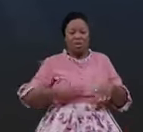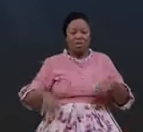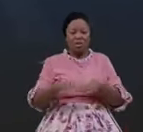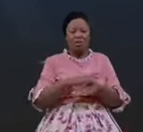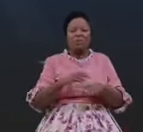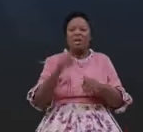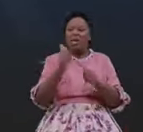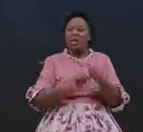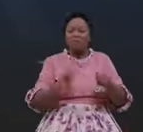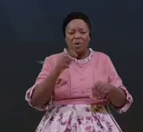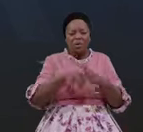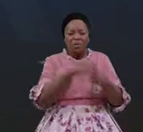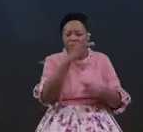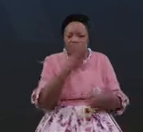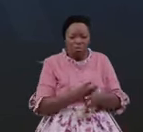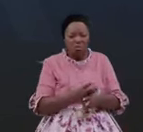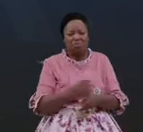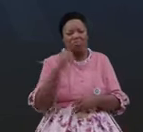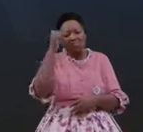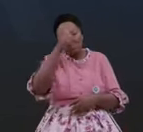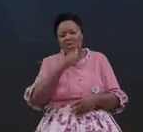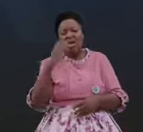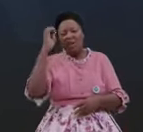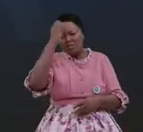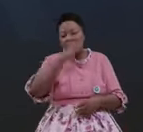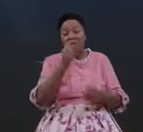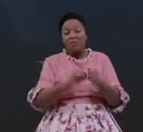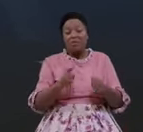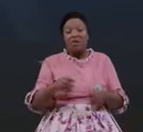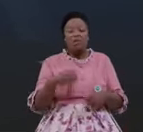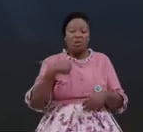hqorg Connect sur le lien